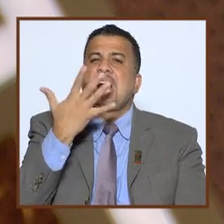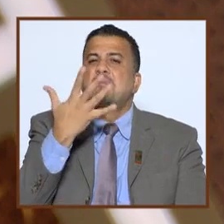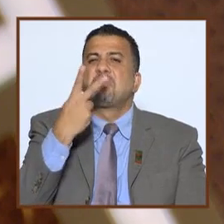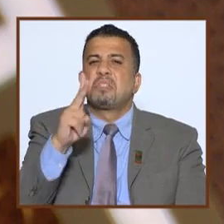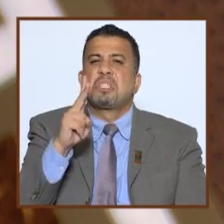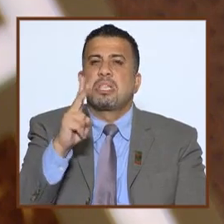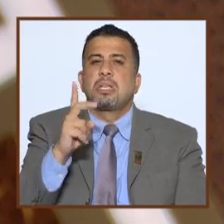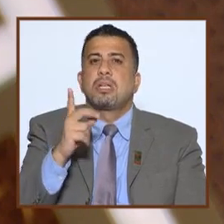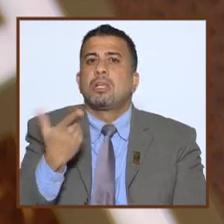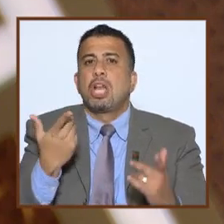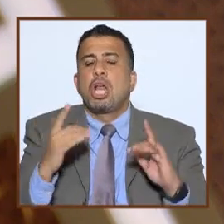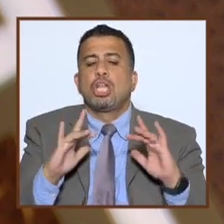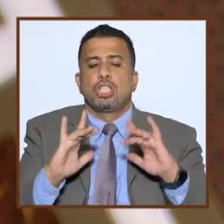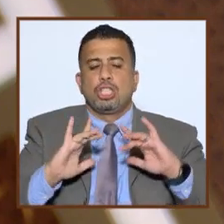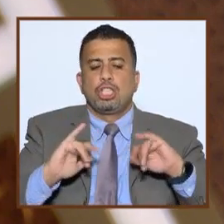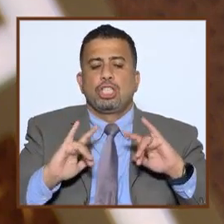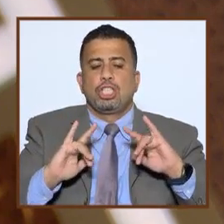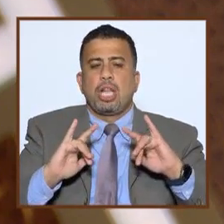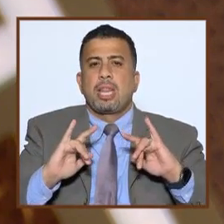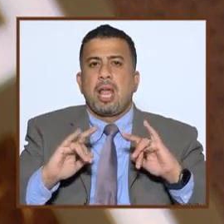وحرمت من جده